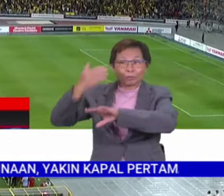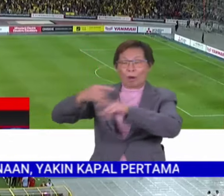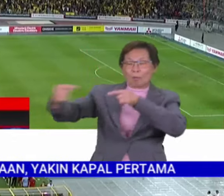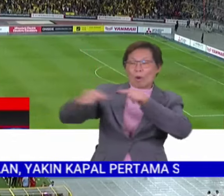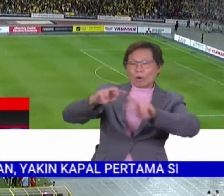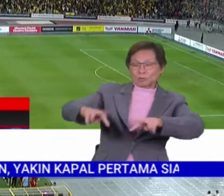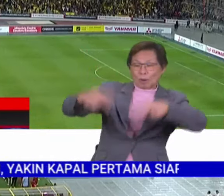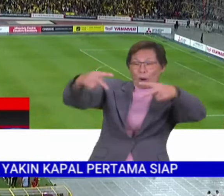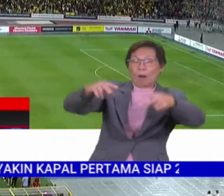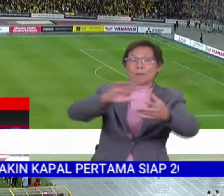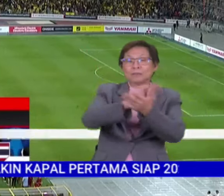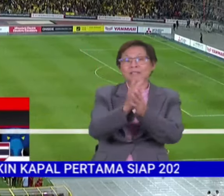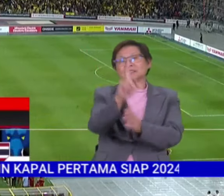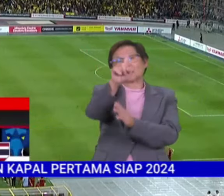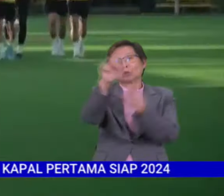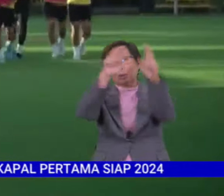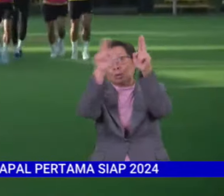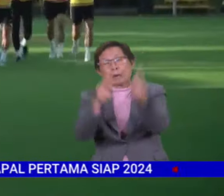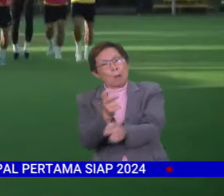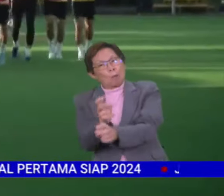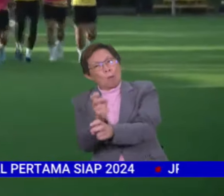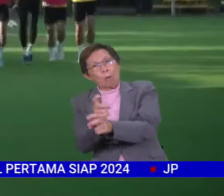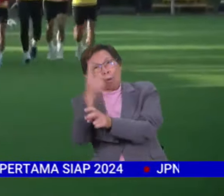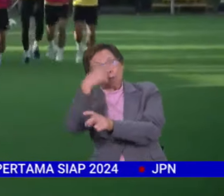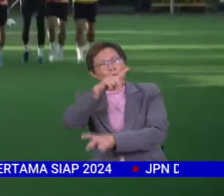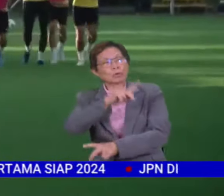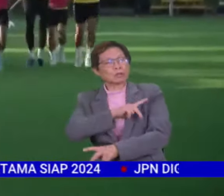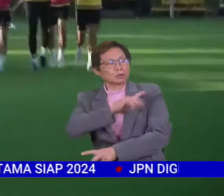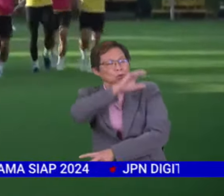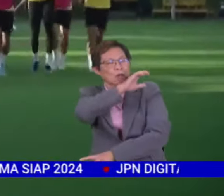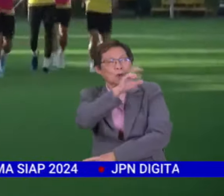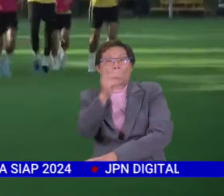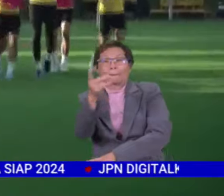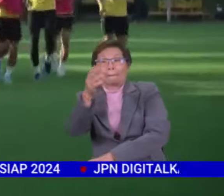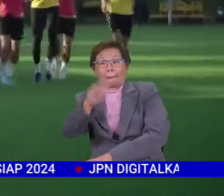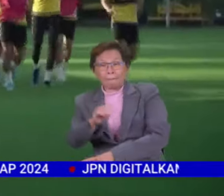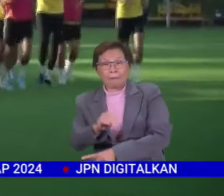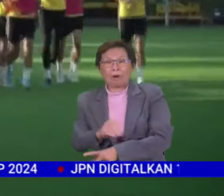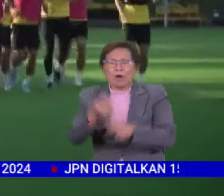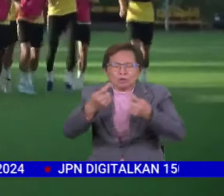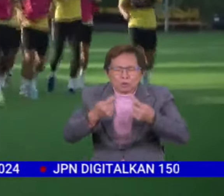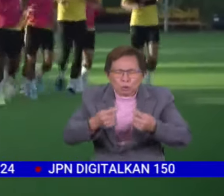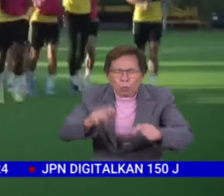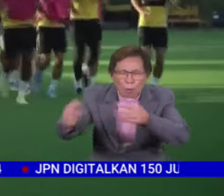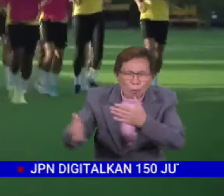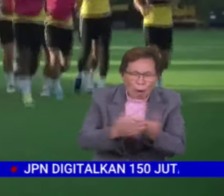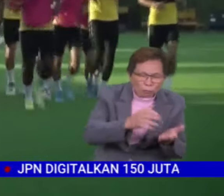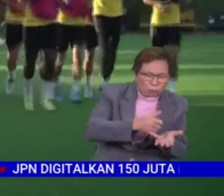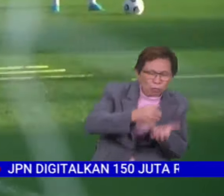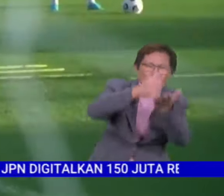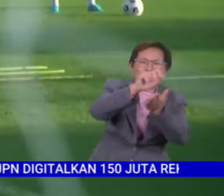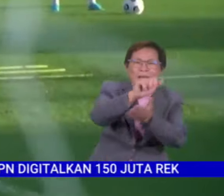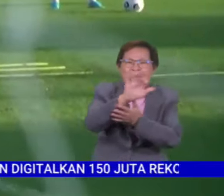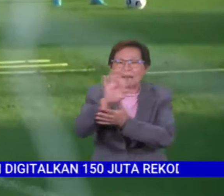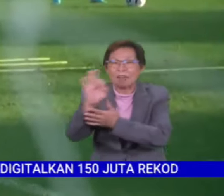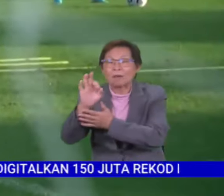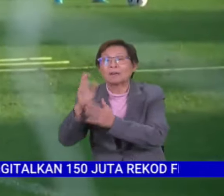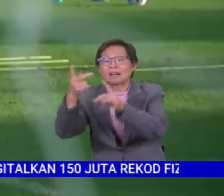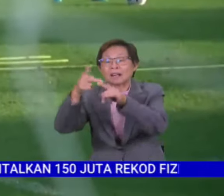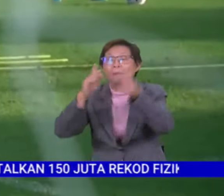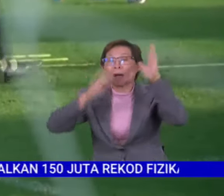akhir kedua itu akan menjadi satu lagi ujian berat buat ketua jurulatih Kim Pan Gon dalam usaha membawa kembali trofi Piala AFF ke tanah